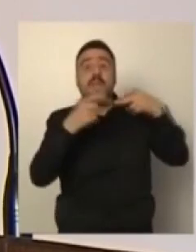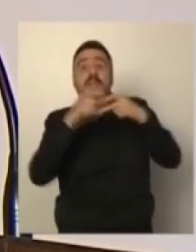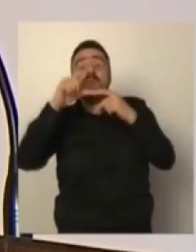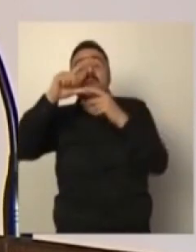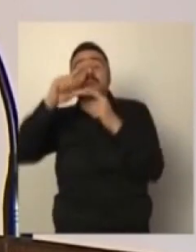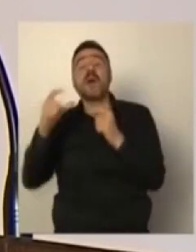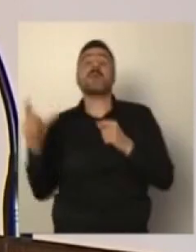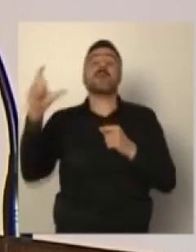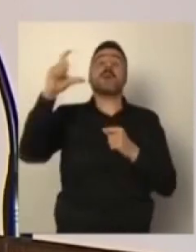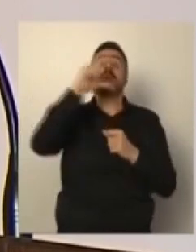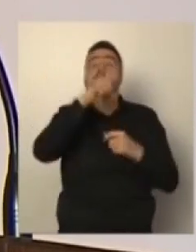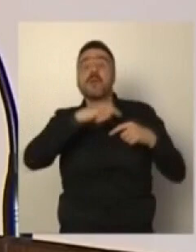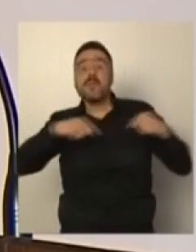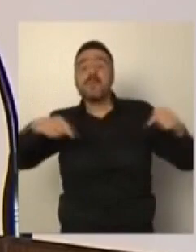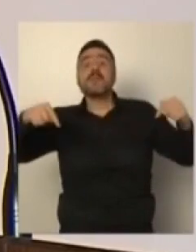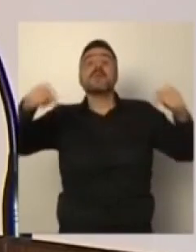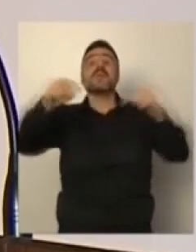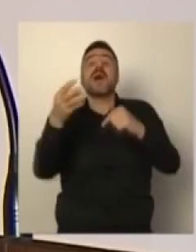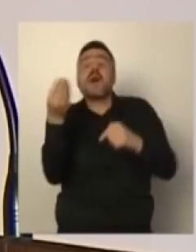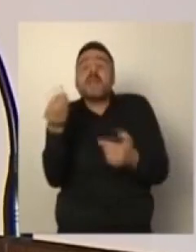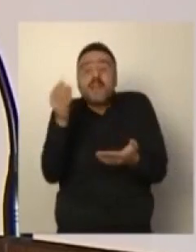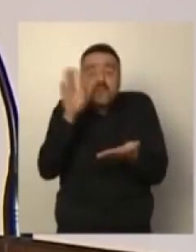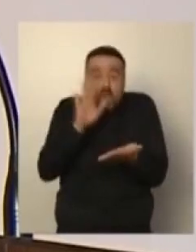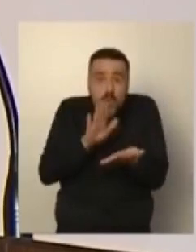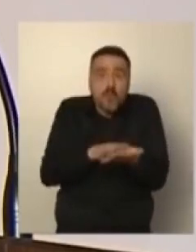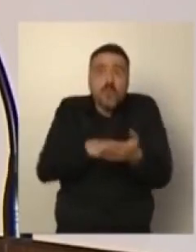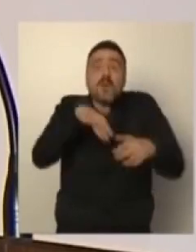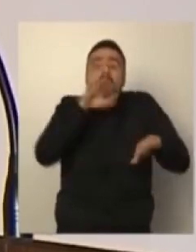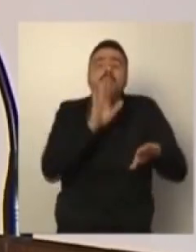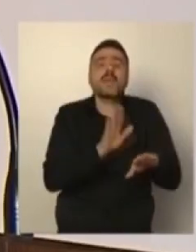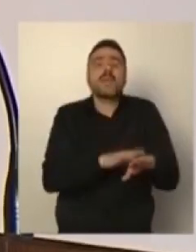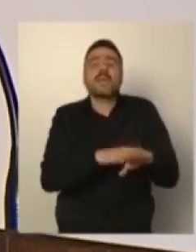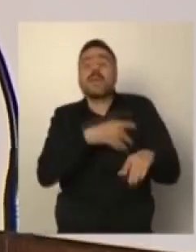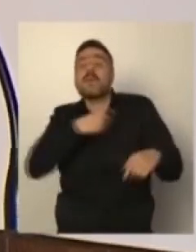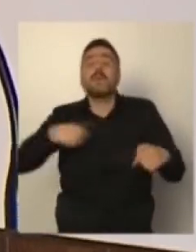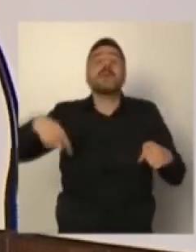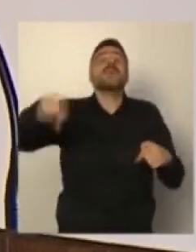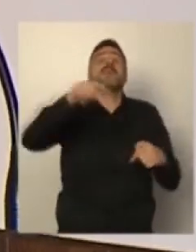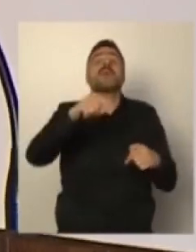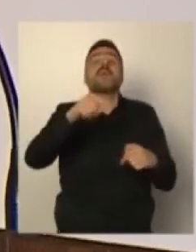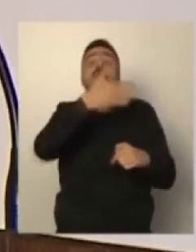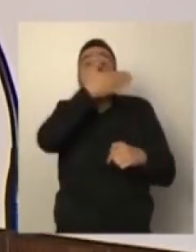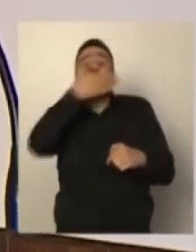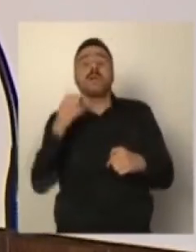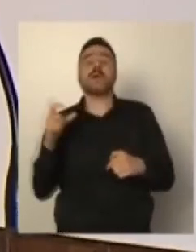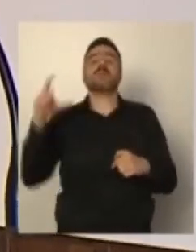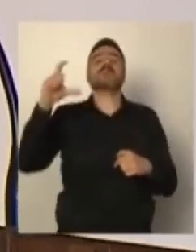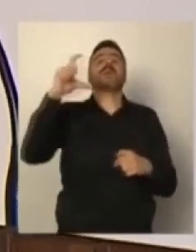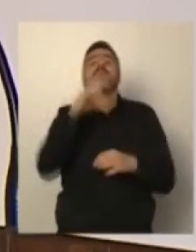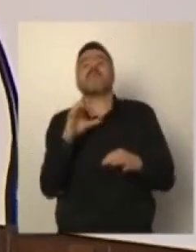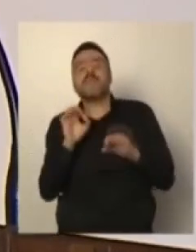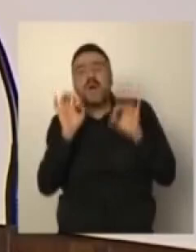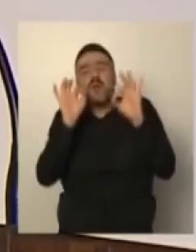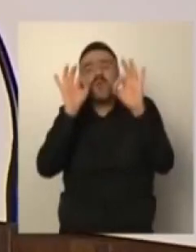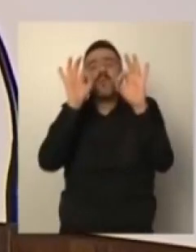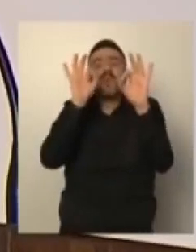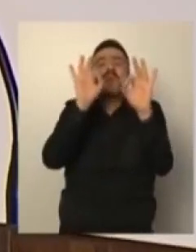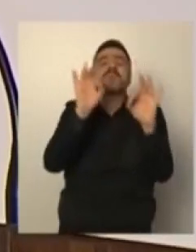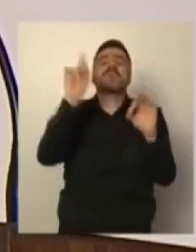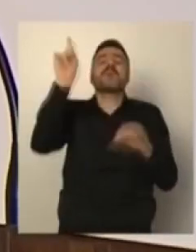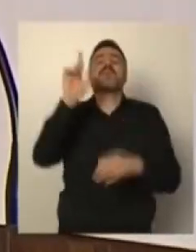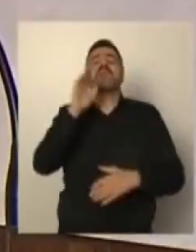aylarını bizler için hayırlı ve mübarek eyle ve bizleri Ramazan ayına eriştir ya Rabbi.